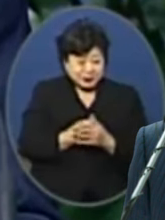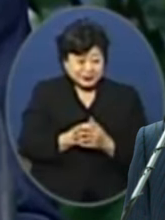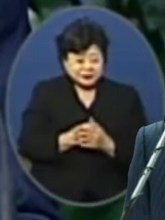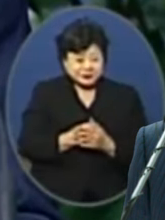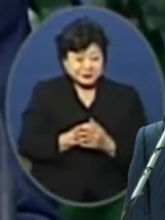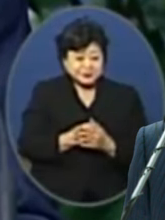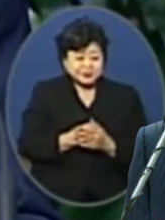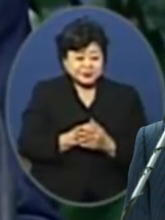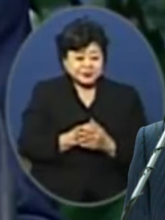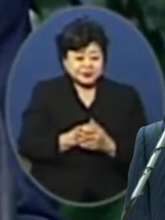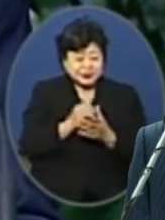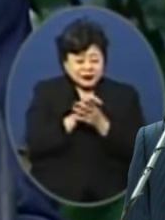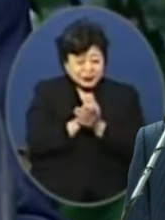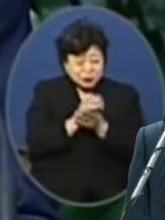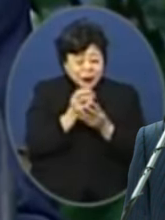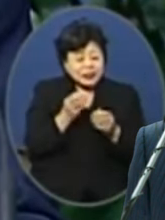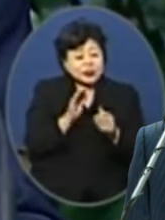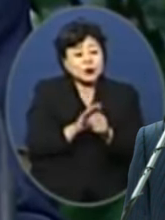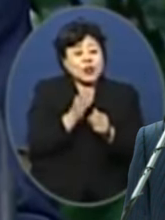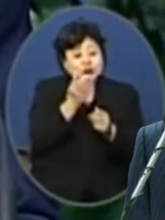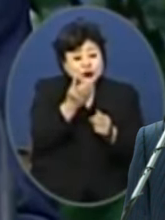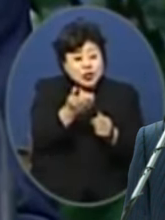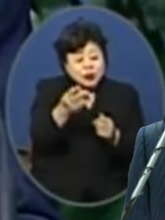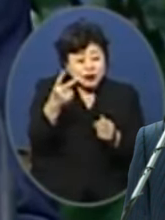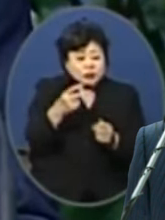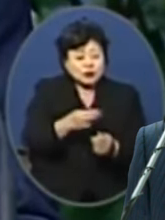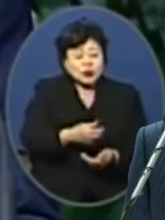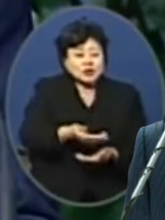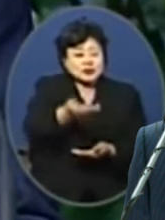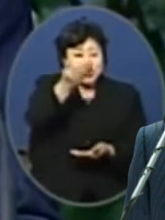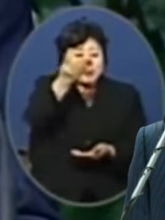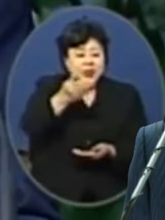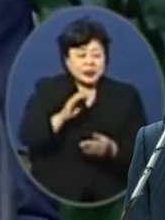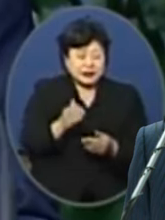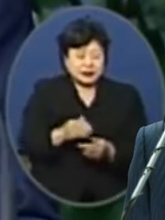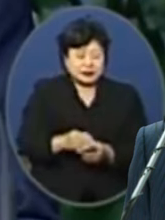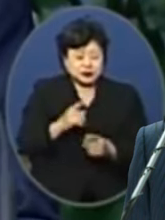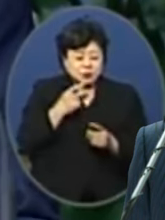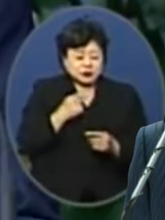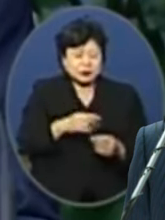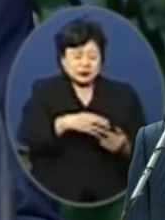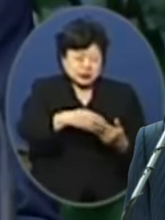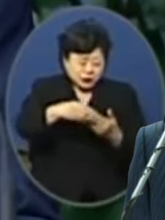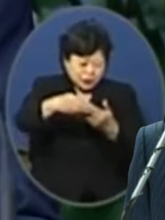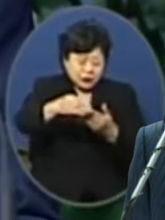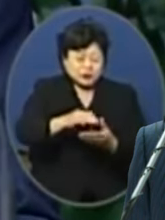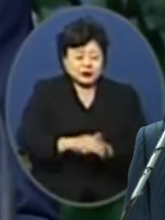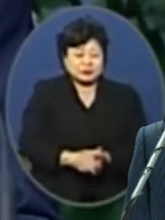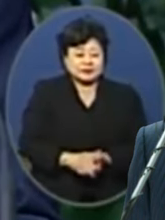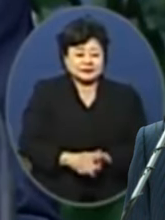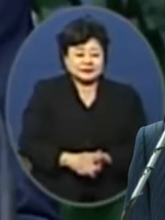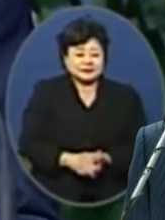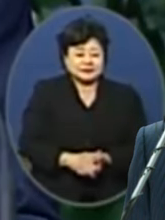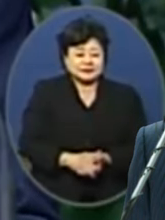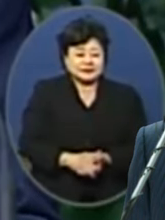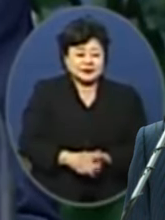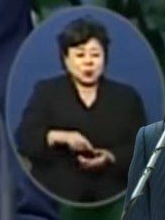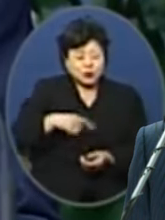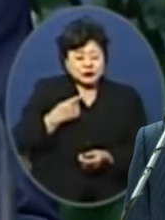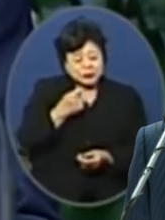그러므로 기도를 많이 해 주시고 또 선배된 체가 끌어줘야 되는 것입니다 아